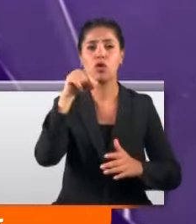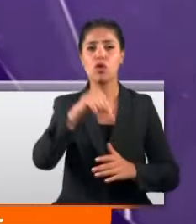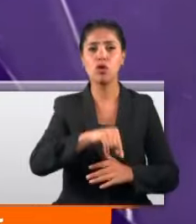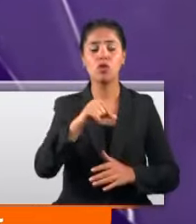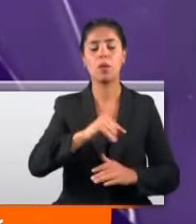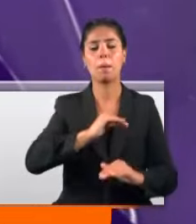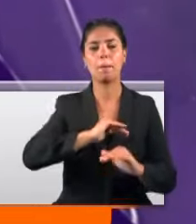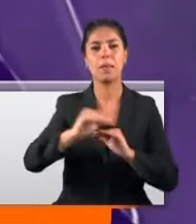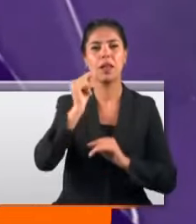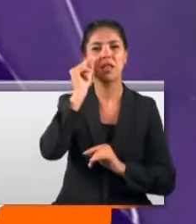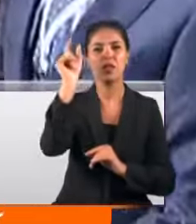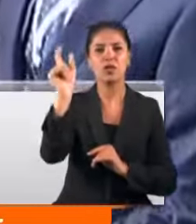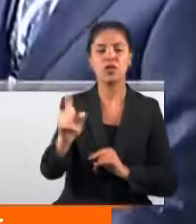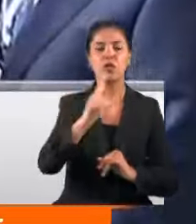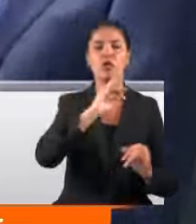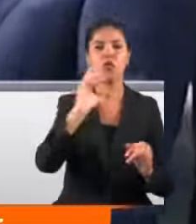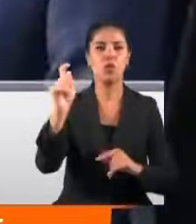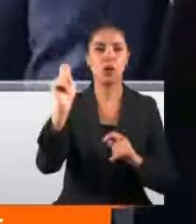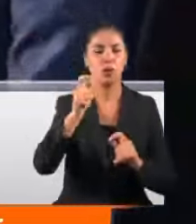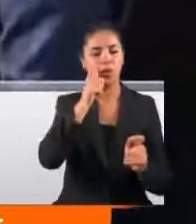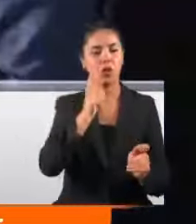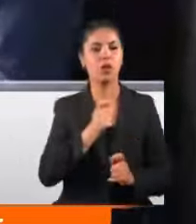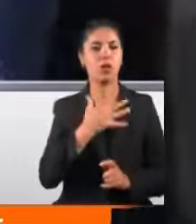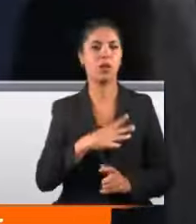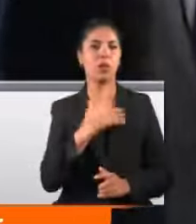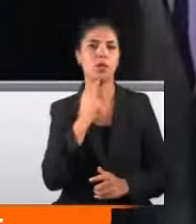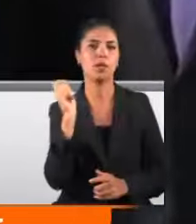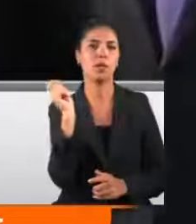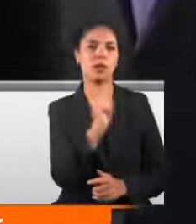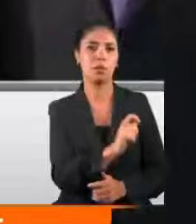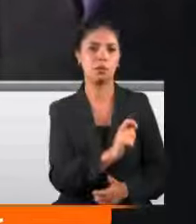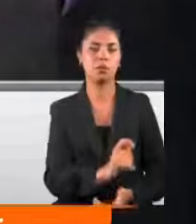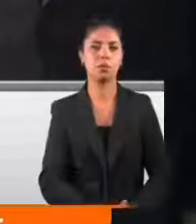uzatarak dikkat çekmeye çalışıyorlar diye devam etti.